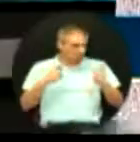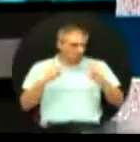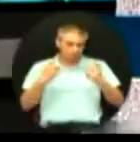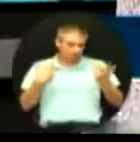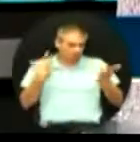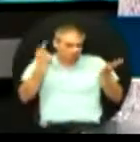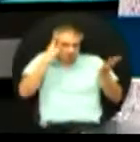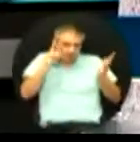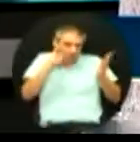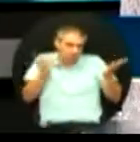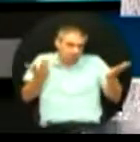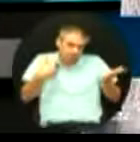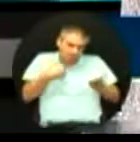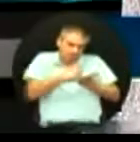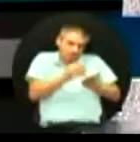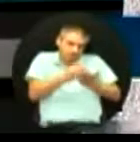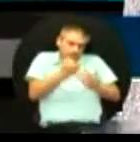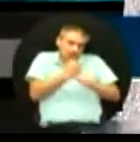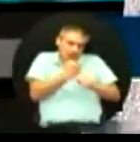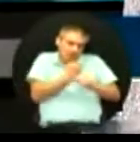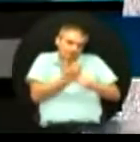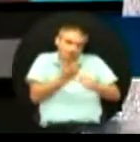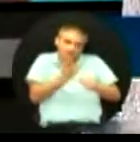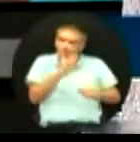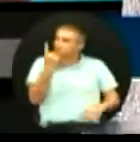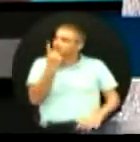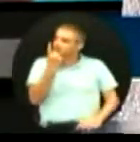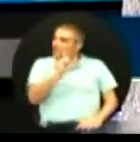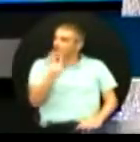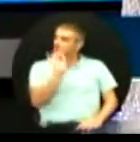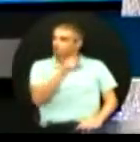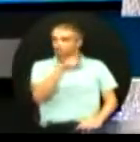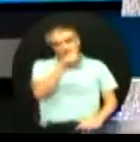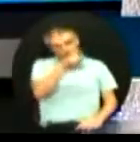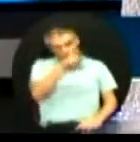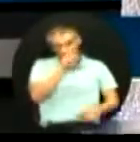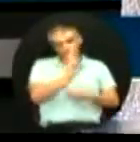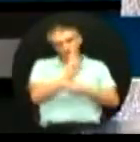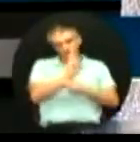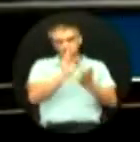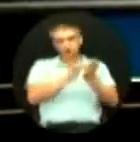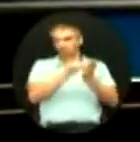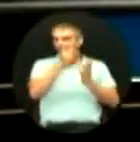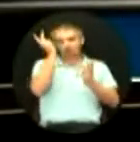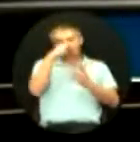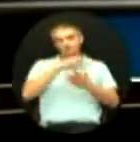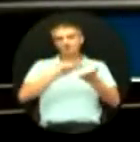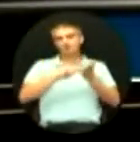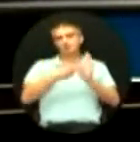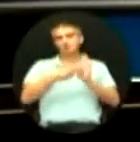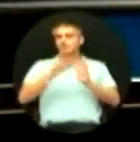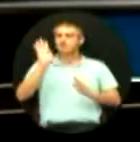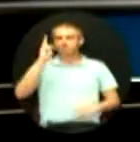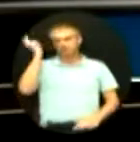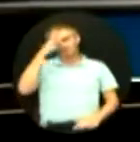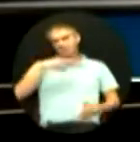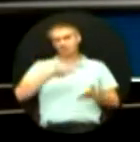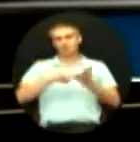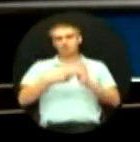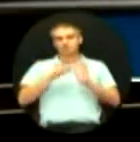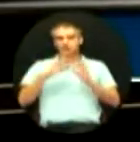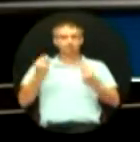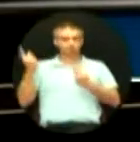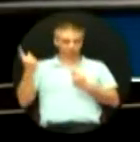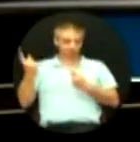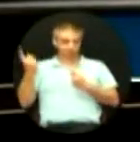מה מצוטט, ואני ממשיכה לעבוד. אולי אחד האשמות כלפייך על זה שאת משוריינת, זה שאת לא מבינה פוליטיקה. נתניהו מבין פוליטיקה. יש את